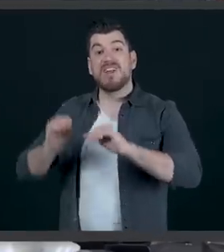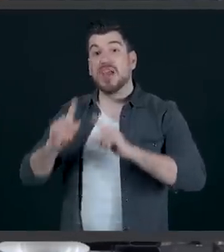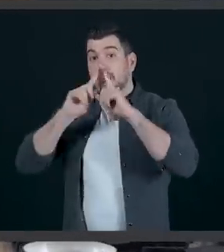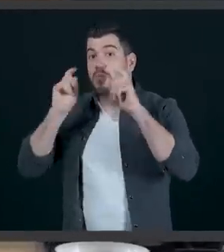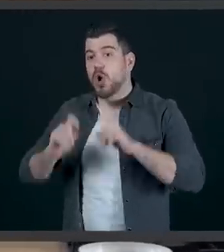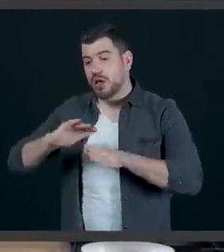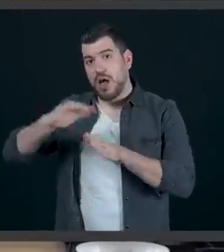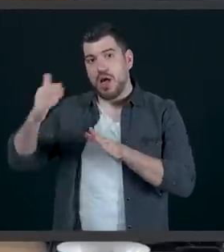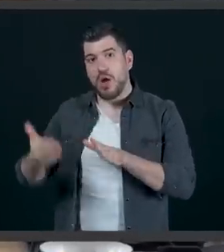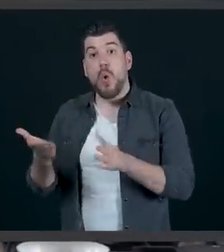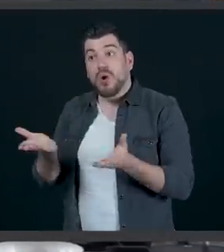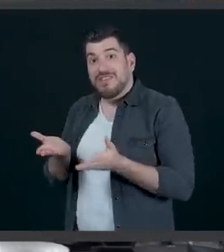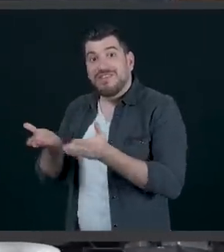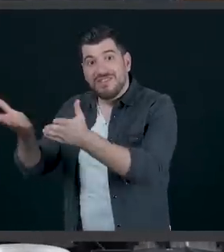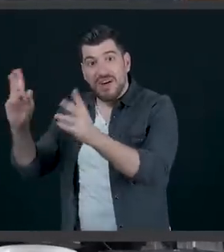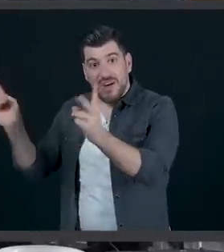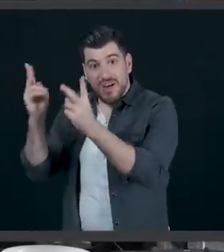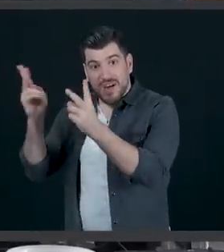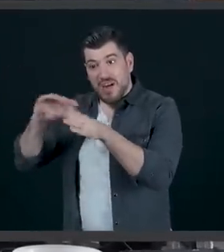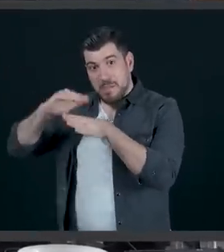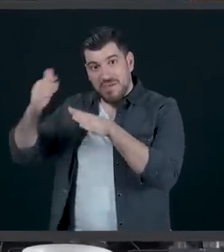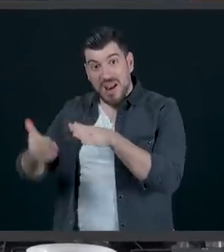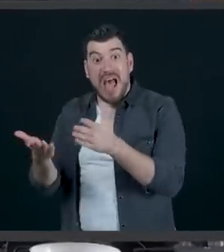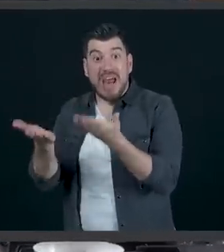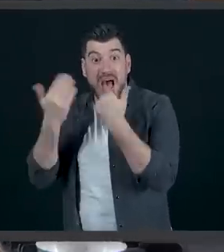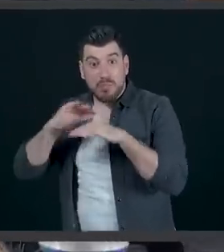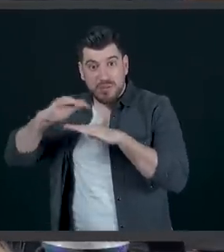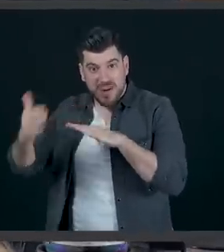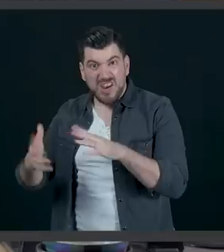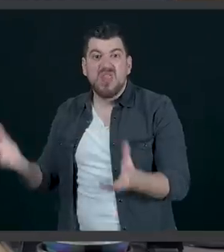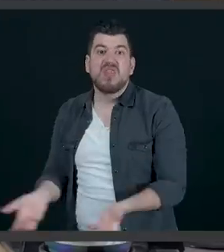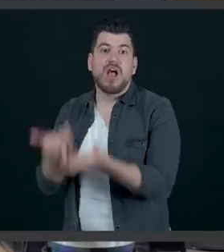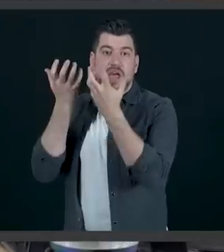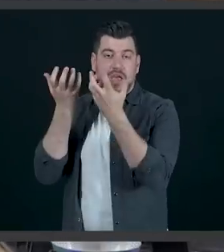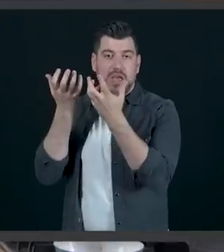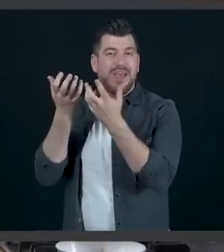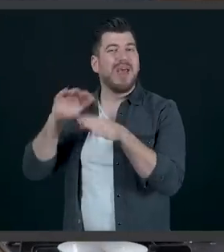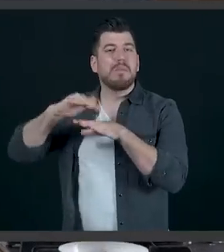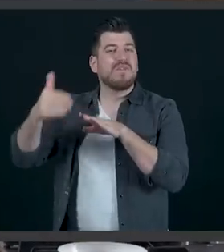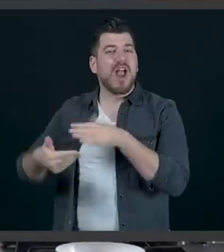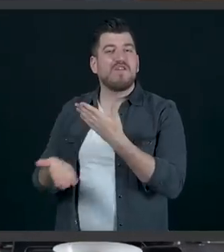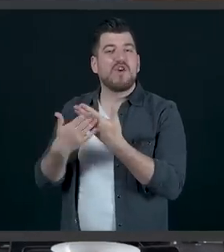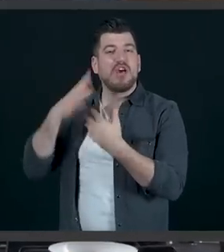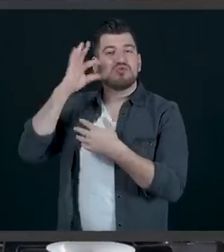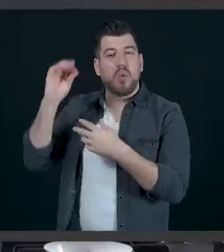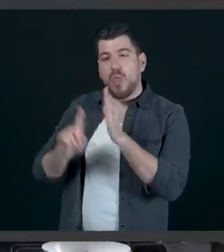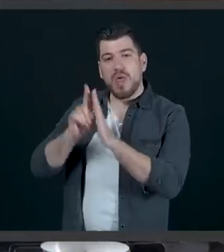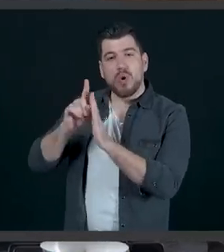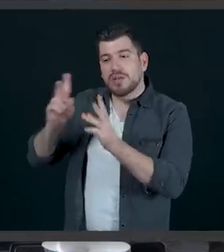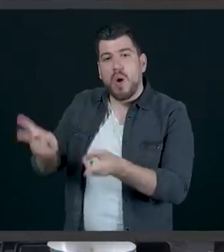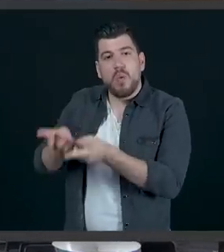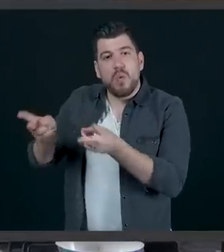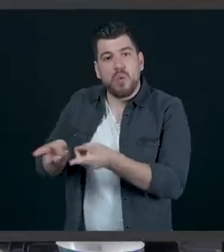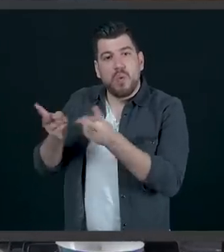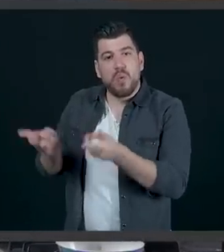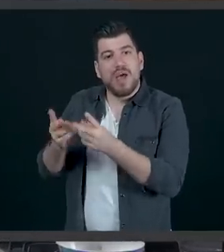μεμβράνη. Ό,τι και να ρίξουμε στο φούρνο μικροκυμάτων χωρίς μεμβράνη καίγεται. Όταν βάζουμε μεμβράνη, εγκλωβίζεται η θερμοκρασία και όλα λιώνουν πολύ πιο